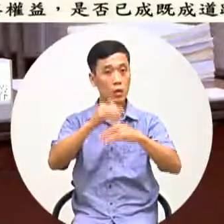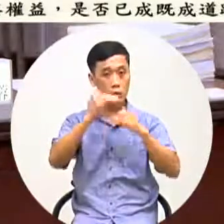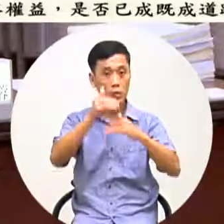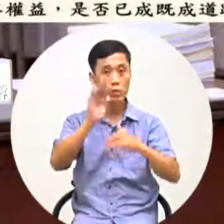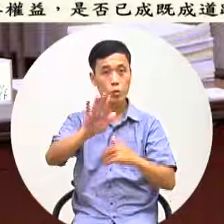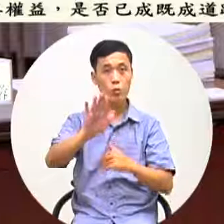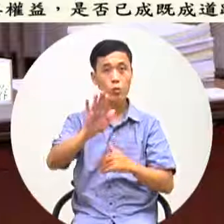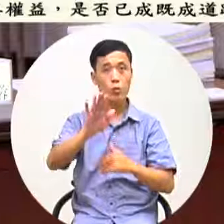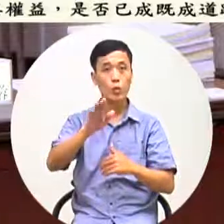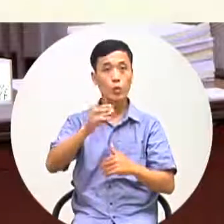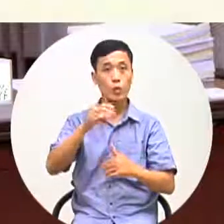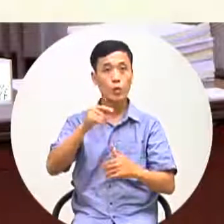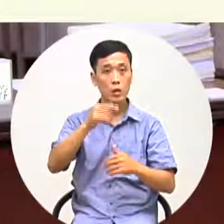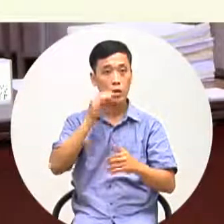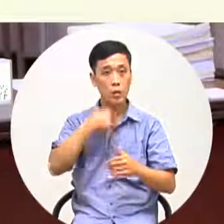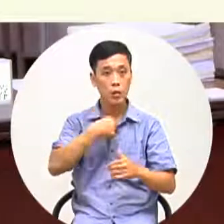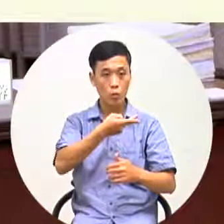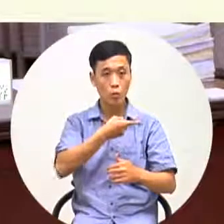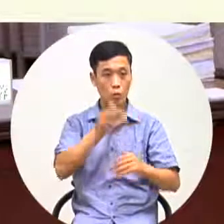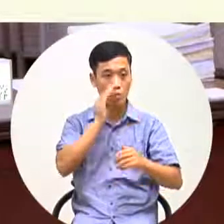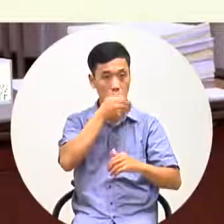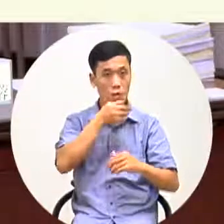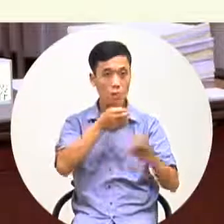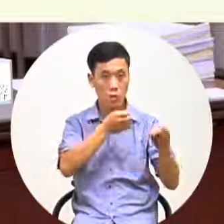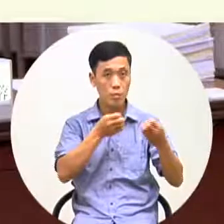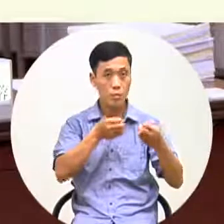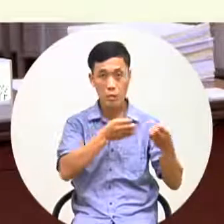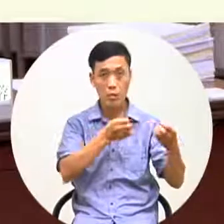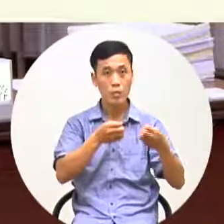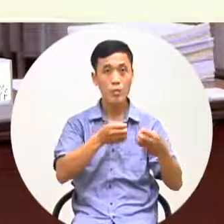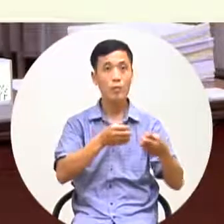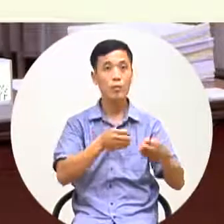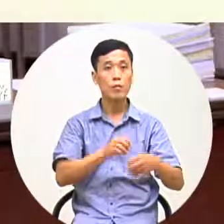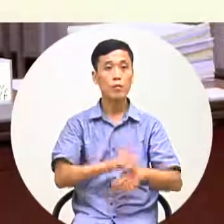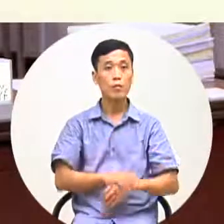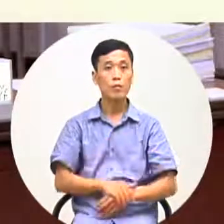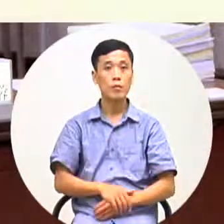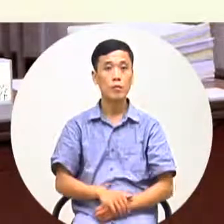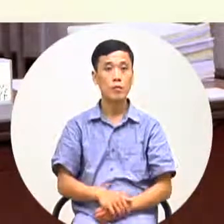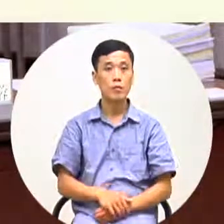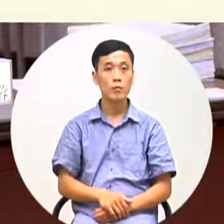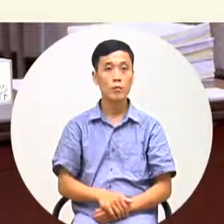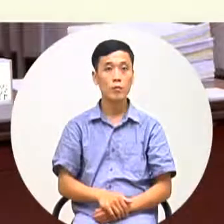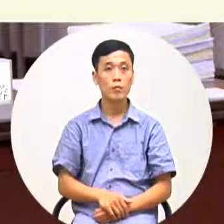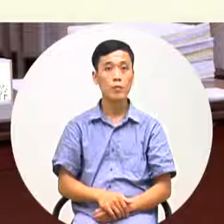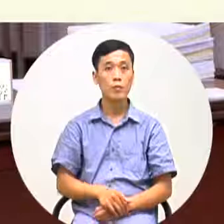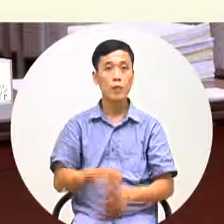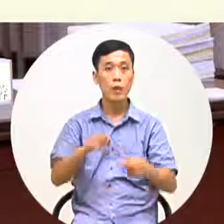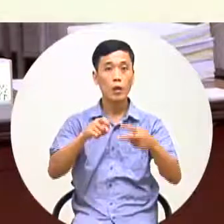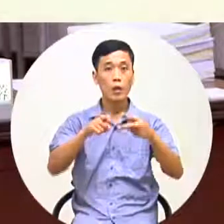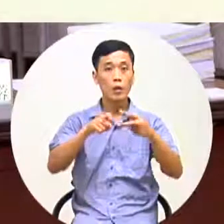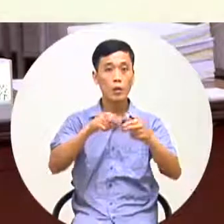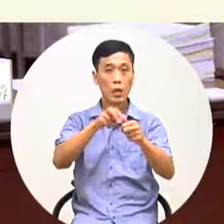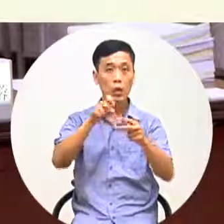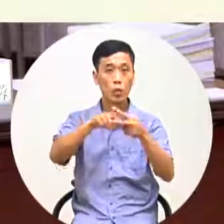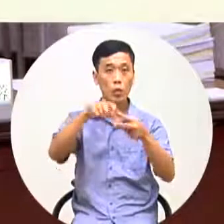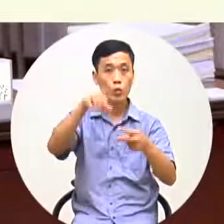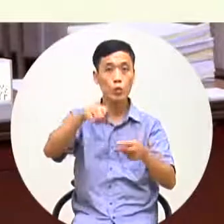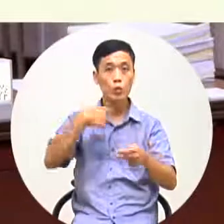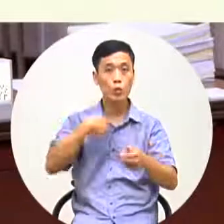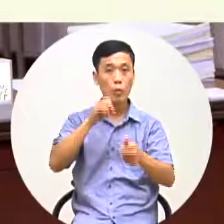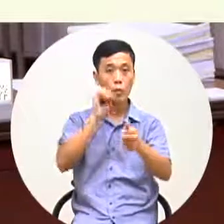家局长来做一个，哦，这个报告。阳光处咧，本是都是建议咧，洪山区咧，哈，迄